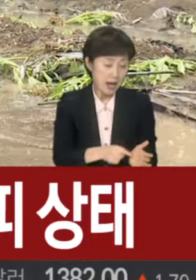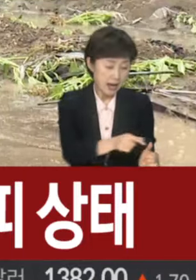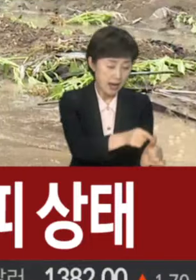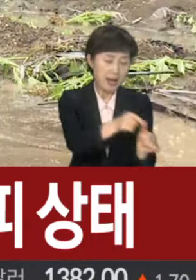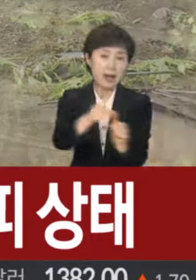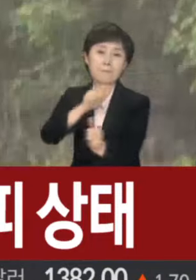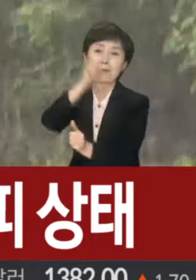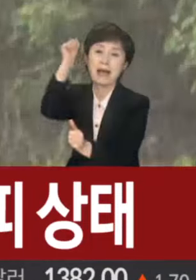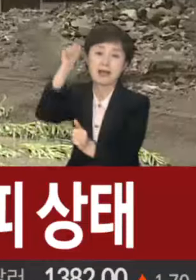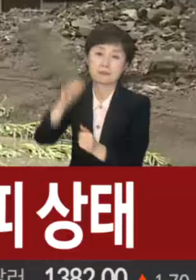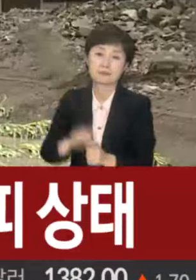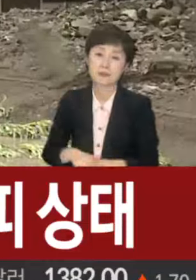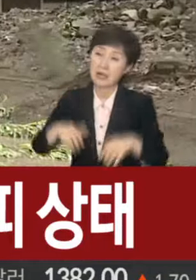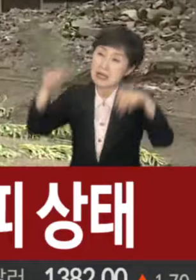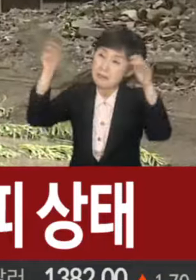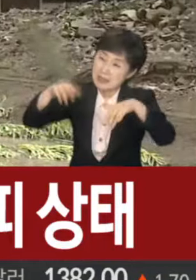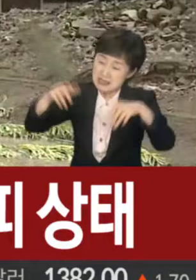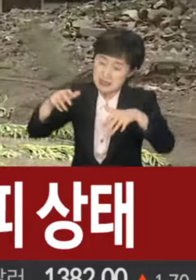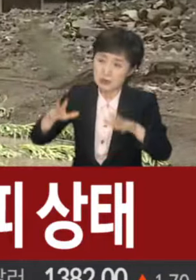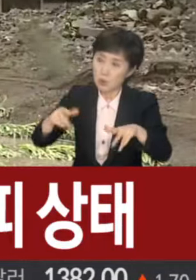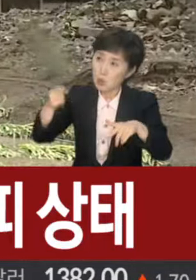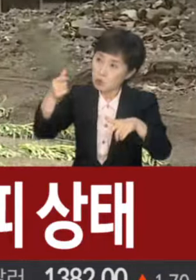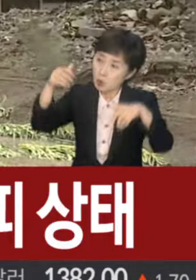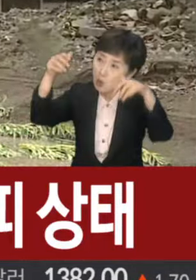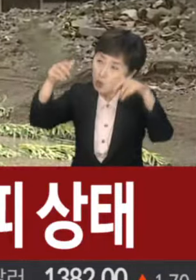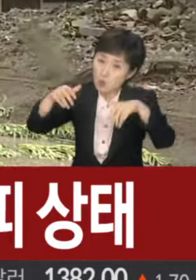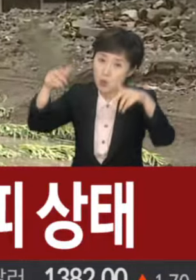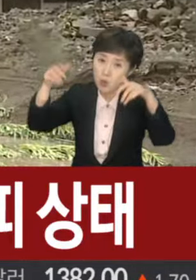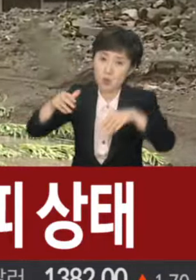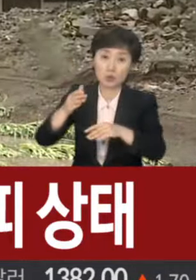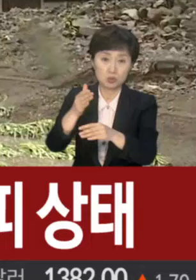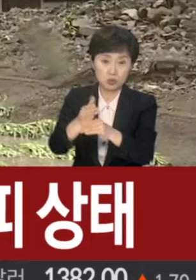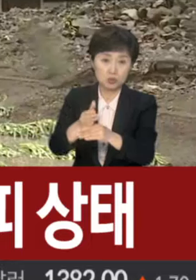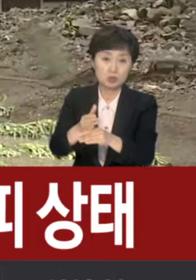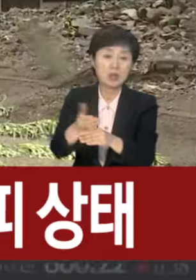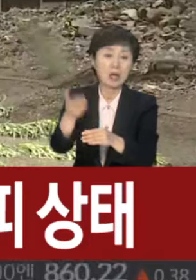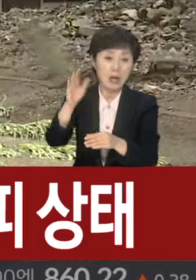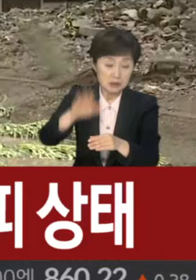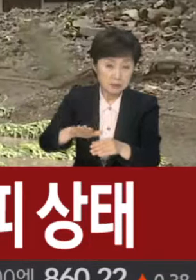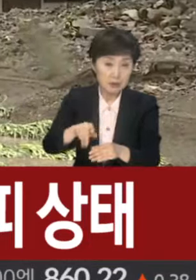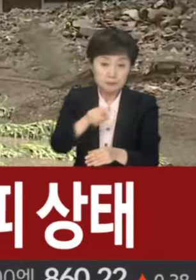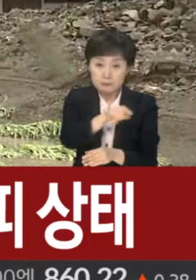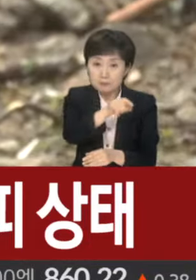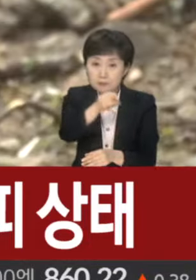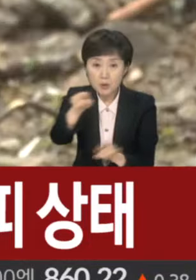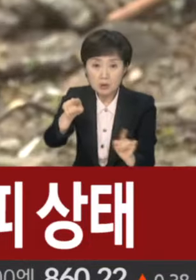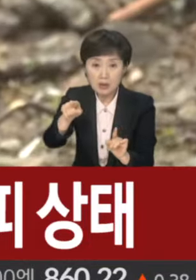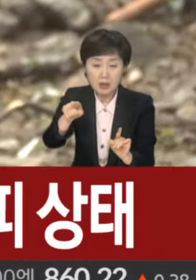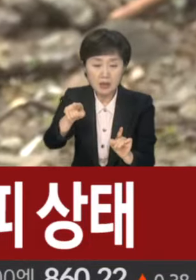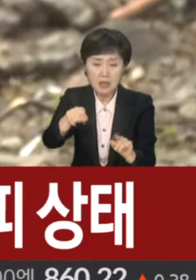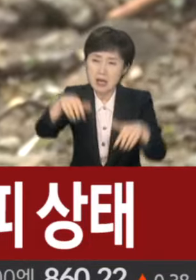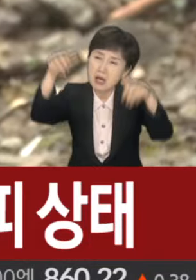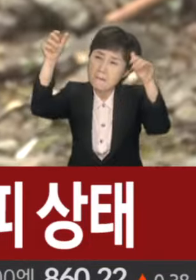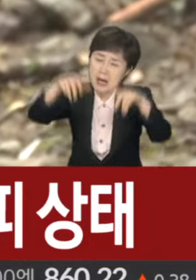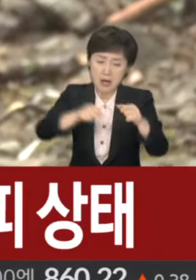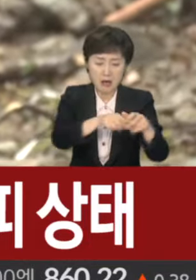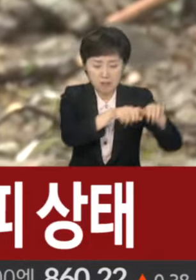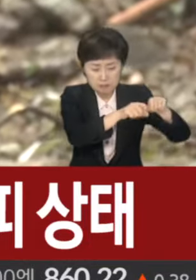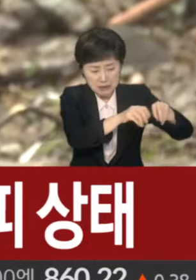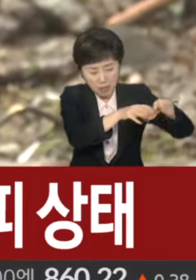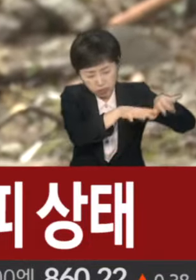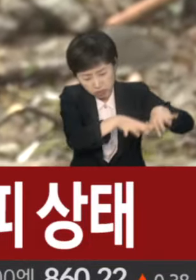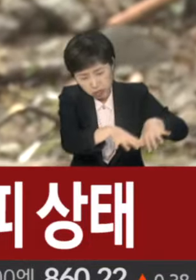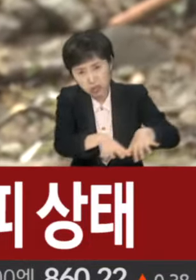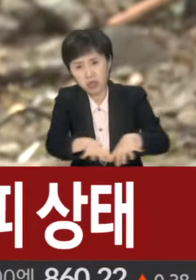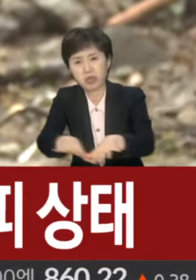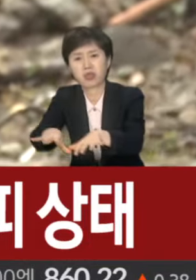곳인데요. 거세게 내리던 비는 잠시 지금 자라드는 모습이지만 제 뒤로 보이시는 것처럼 빗물에 토사가 휩쓸려